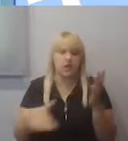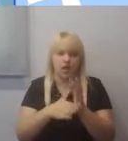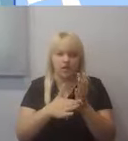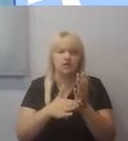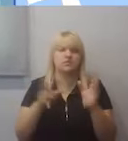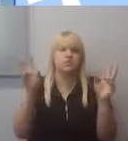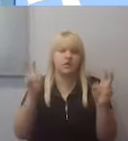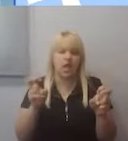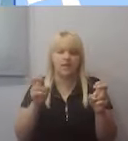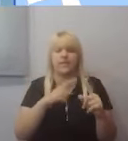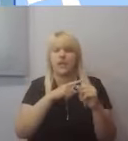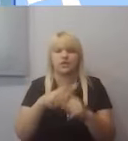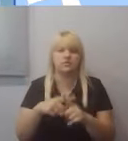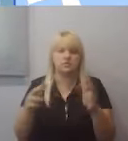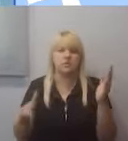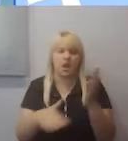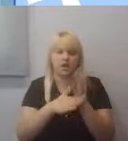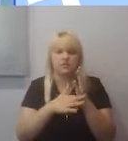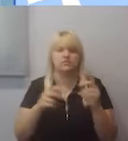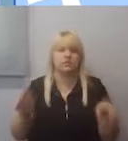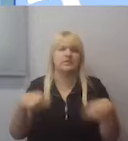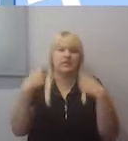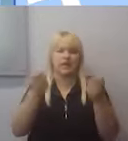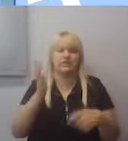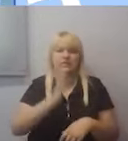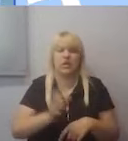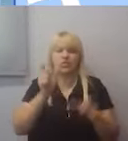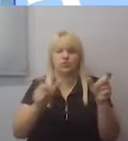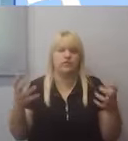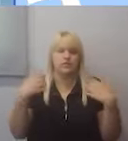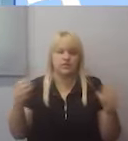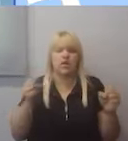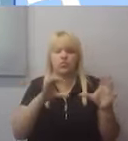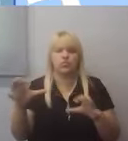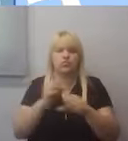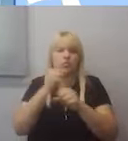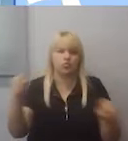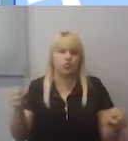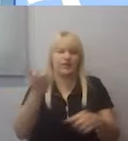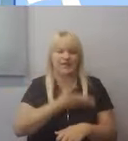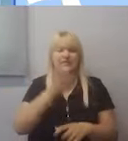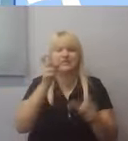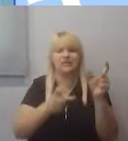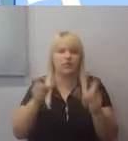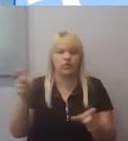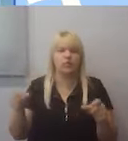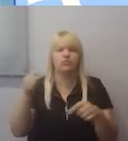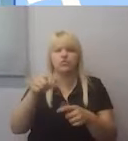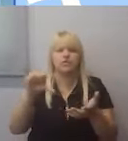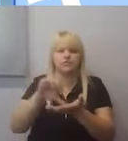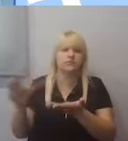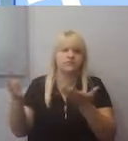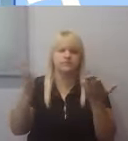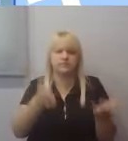palīdzības sniegšana cietušajiem un veselības aprūpes nodrošināšana iedzīvotājiem un šeit uz skatuvi aicinu